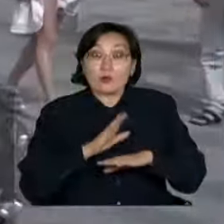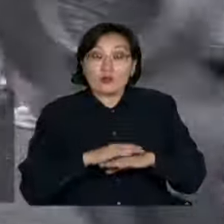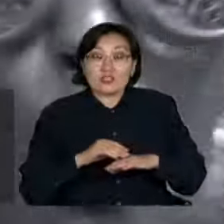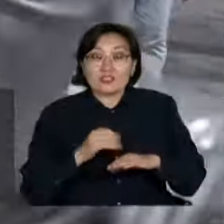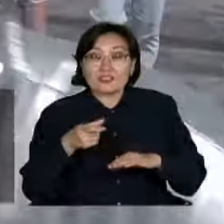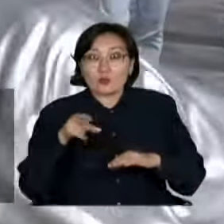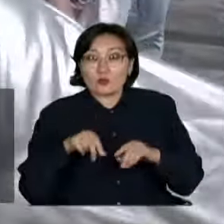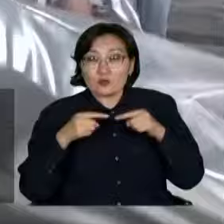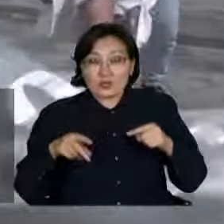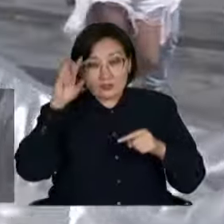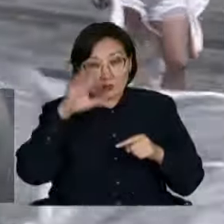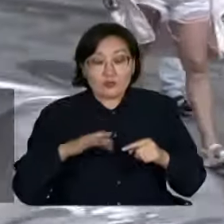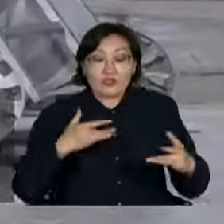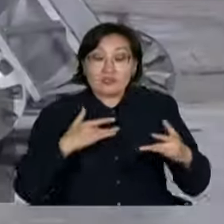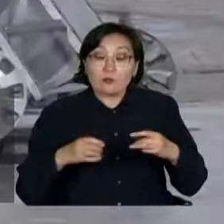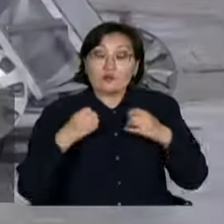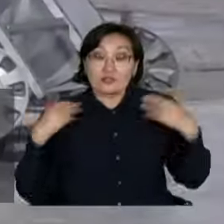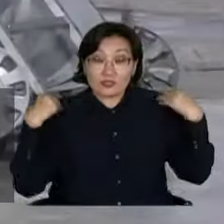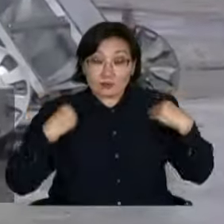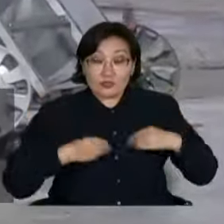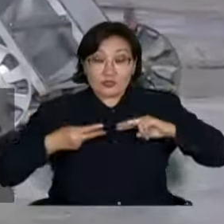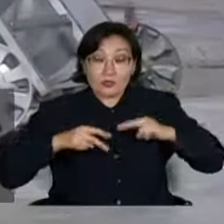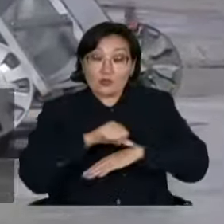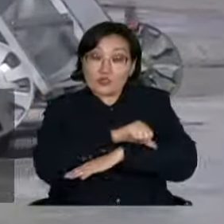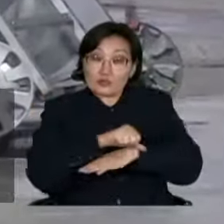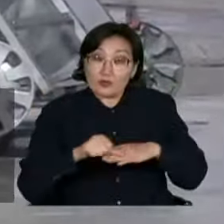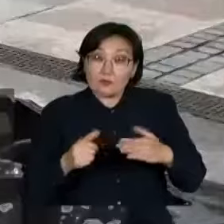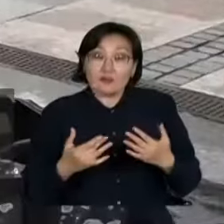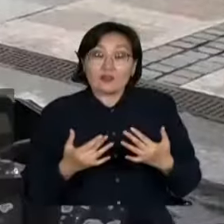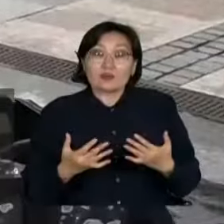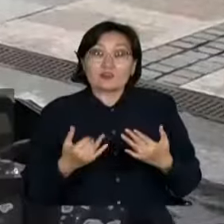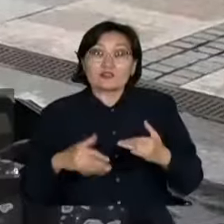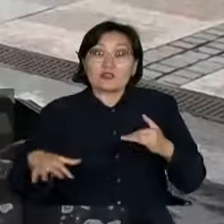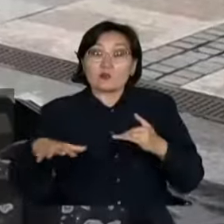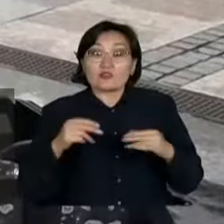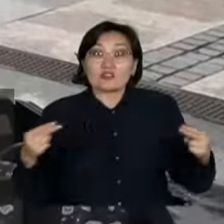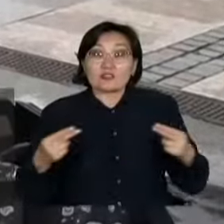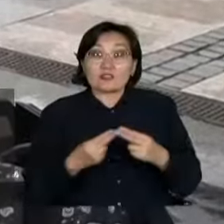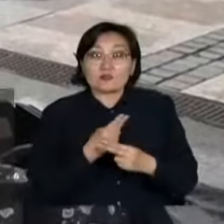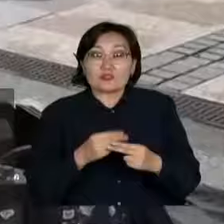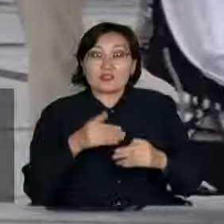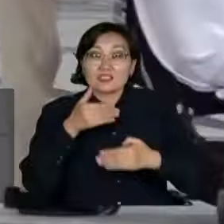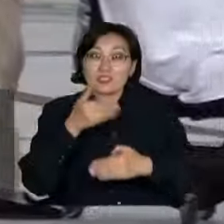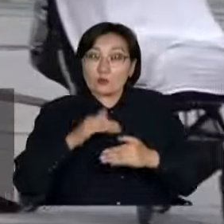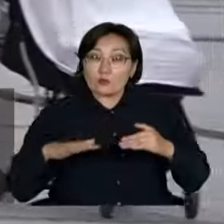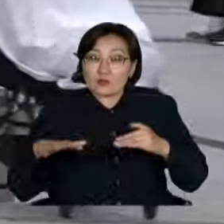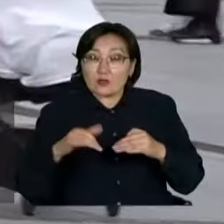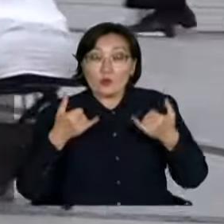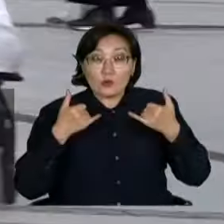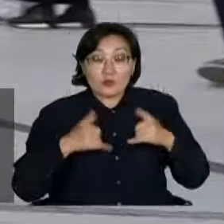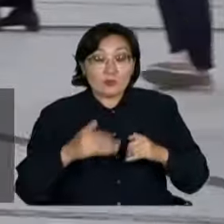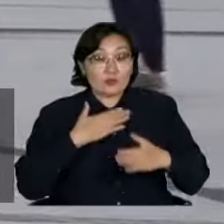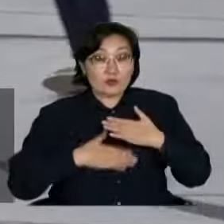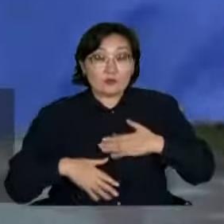других стран. Артисты в ярких костюмах превратили улицы и площади Астаны в живописные сценические площадки, удивляя и